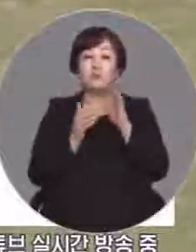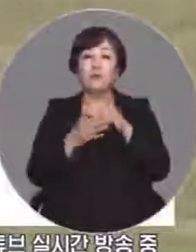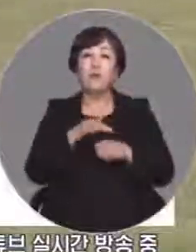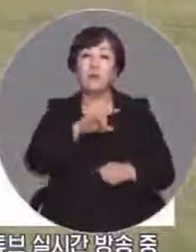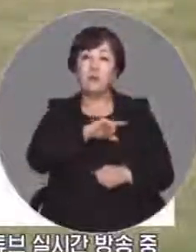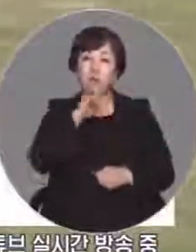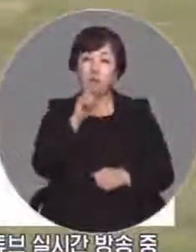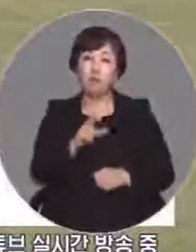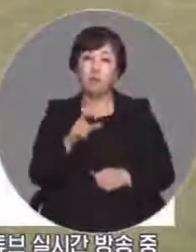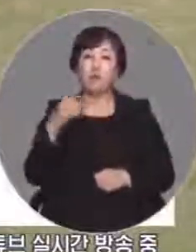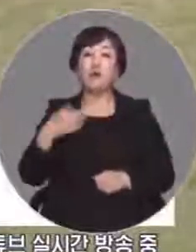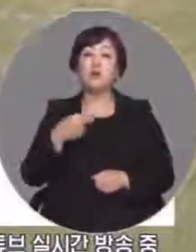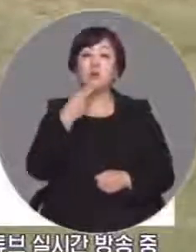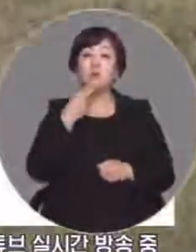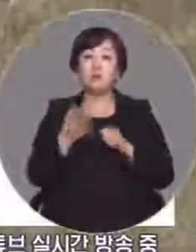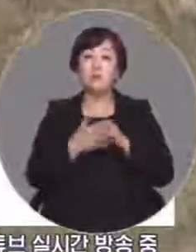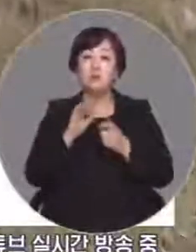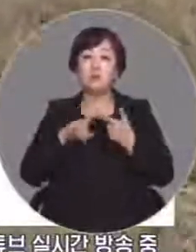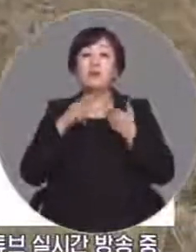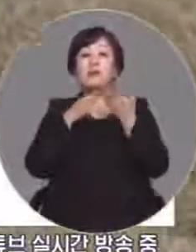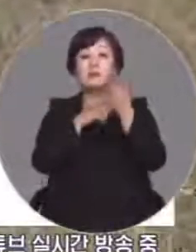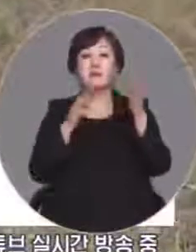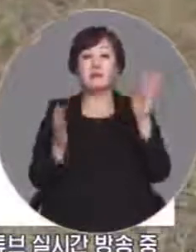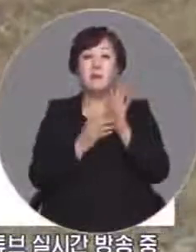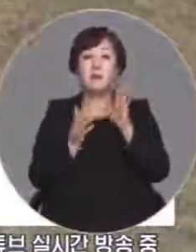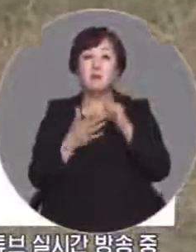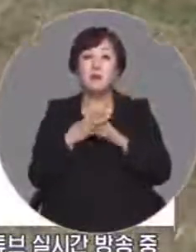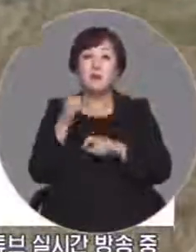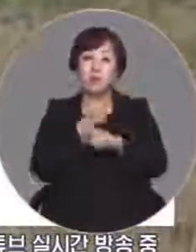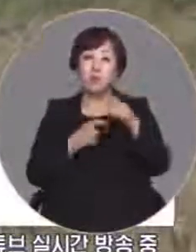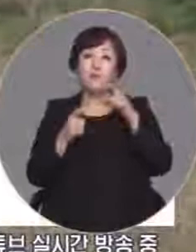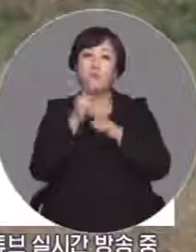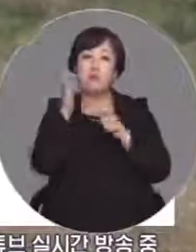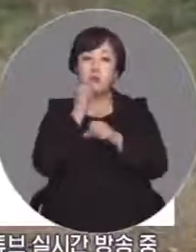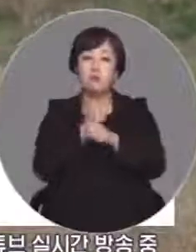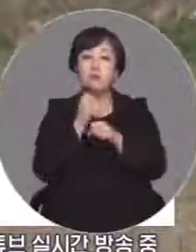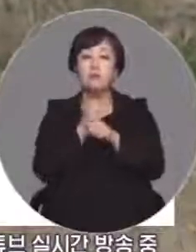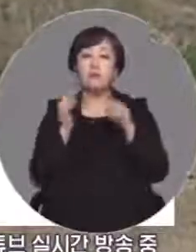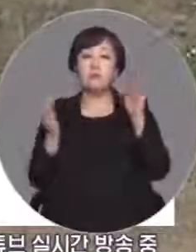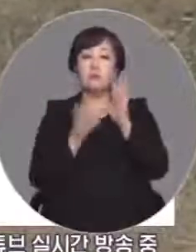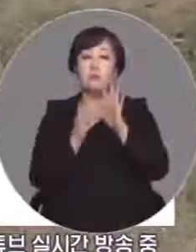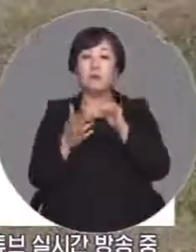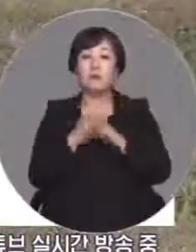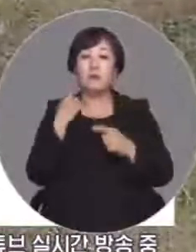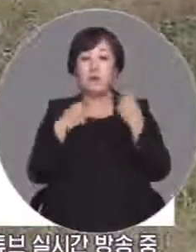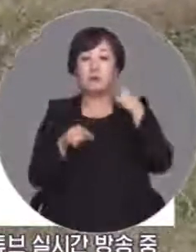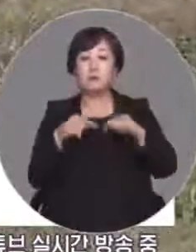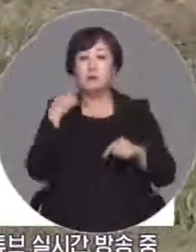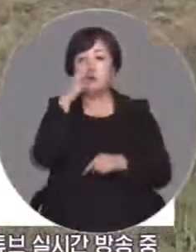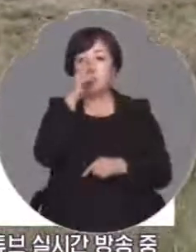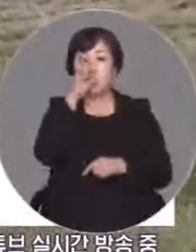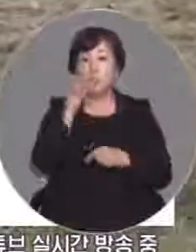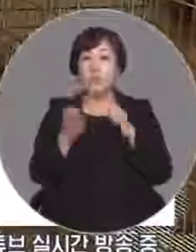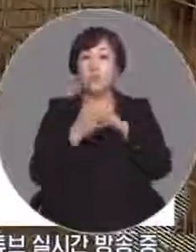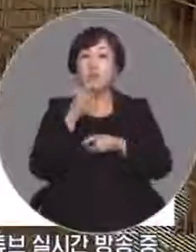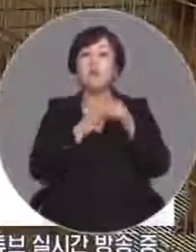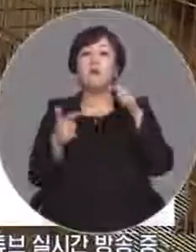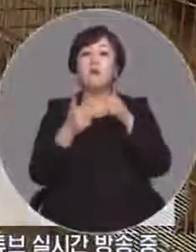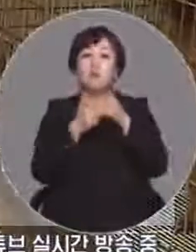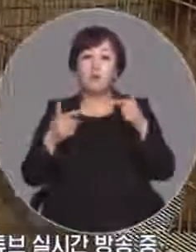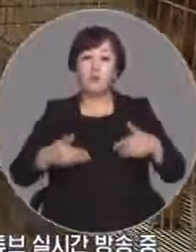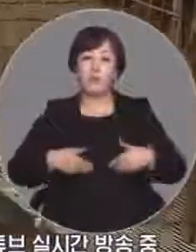안돼 있다 이러면 이제 같은 이런 식으로 해서 조금은 이제 적극적으로 이렇게 행정 지도를 하고 있는 상황은